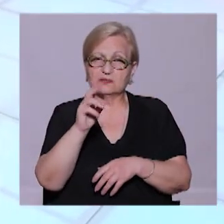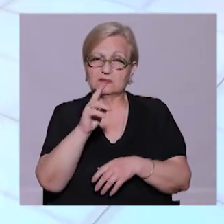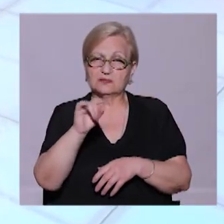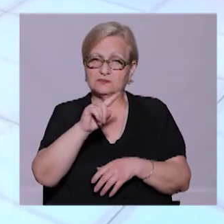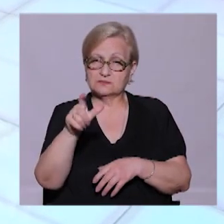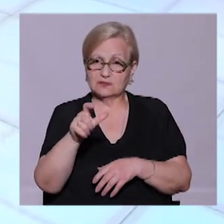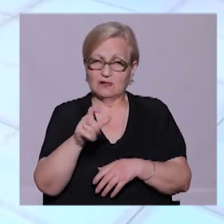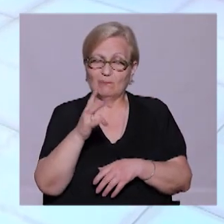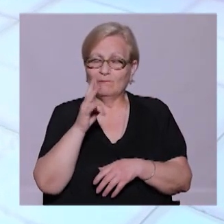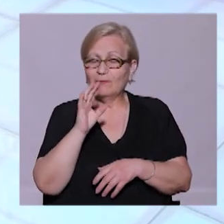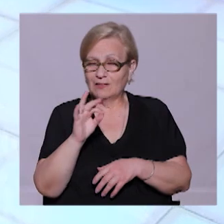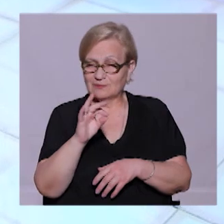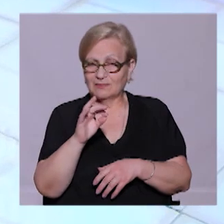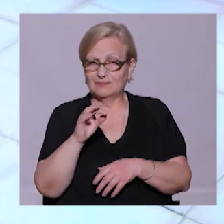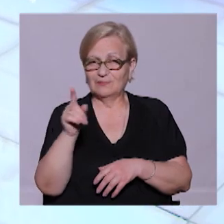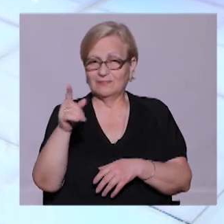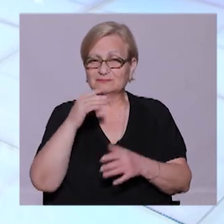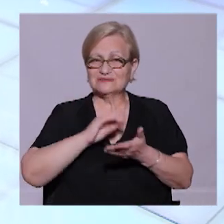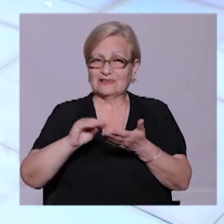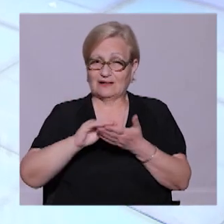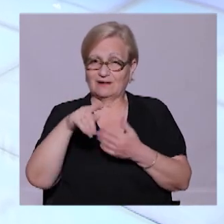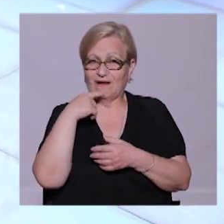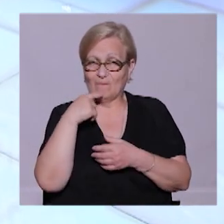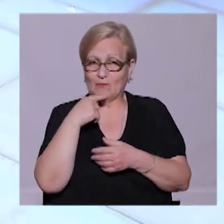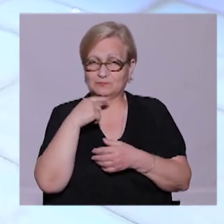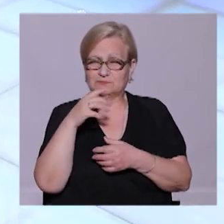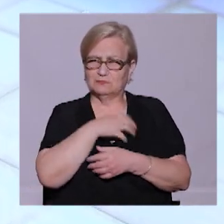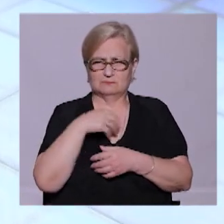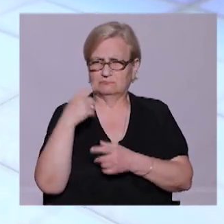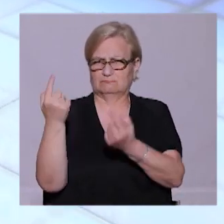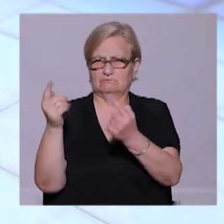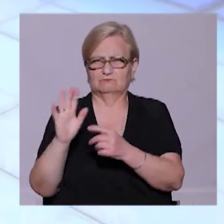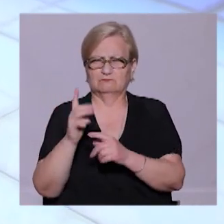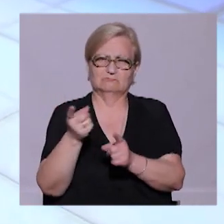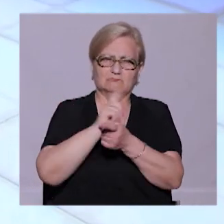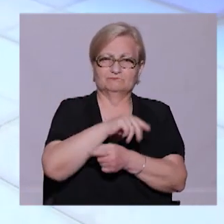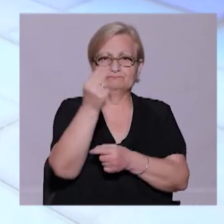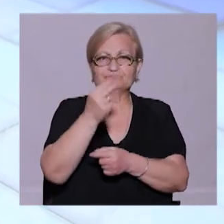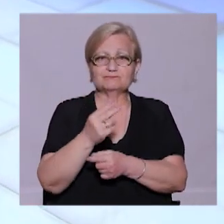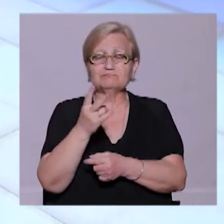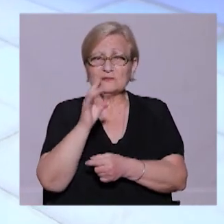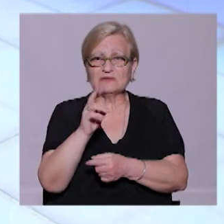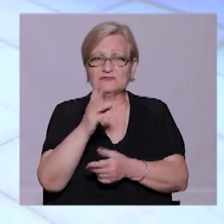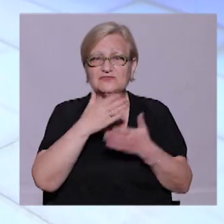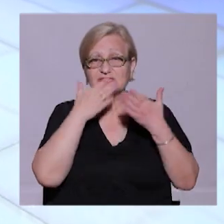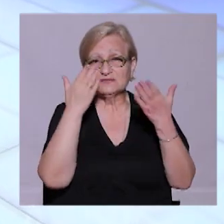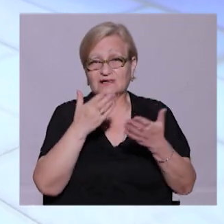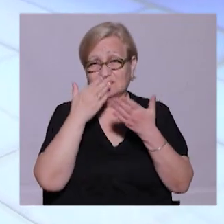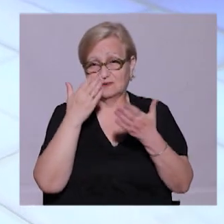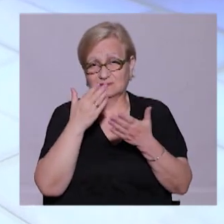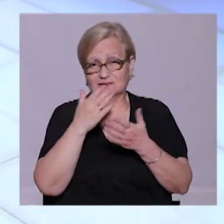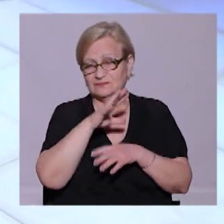თუმცა ალბათ ბუნებრივად მკითხველმა თავის თავად უფრო წინ წამოაყენა მეფე